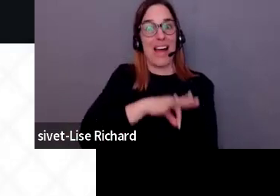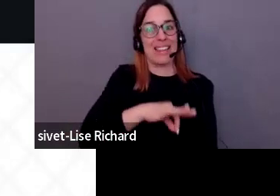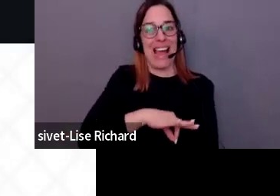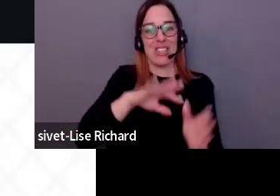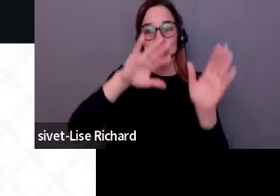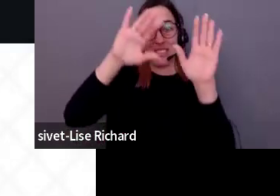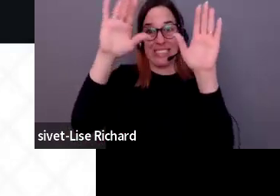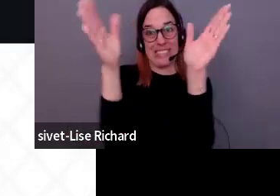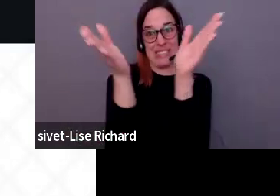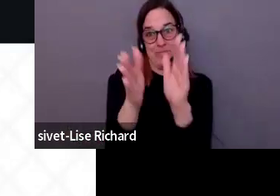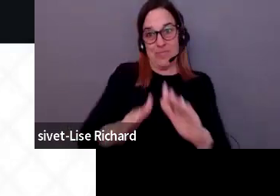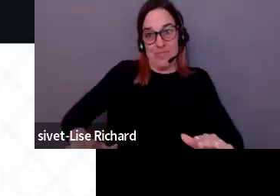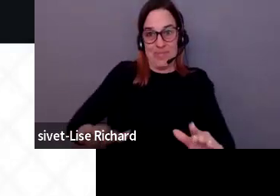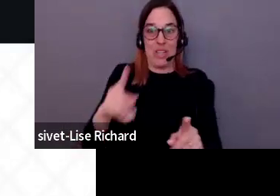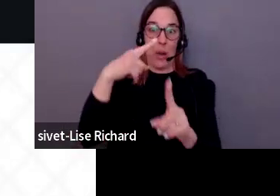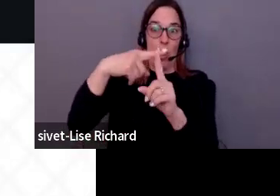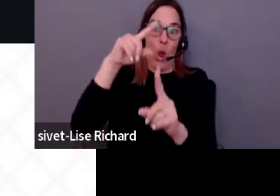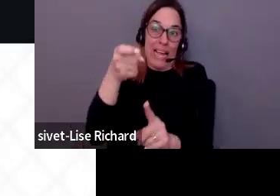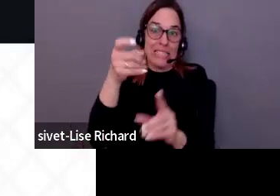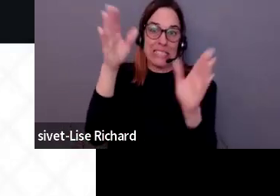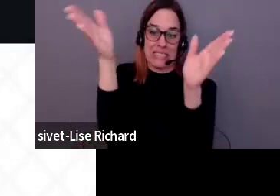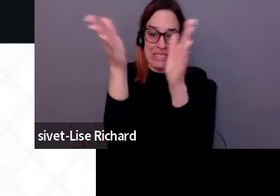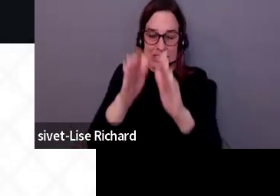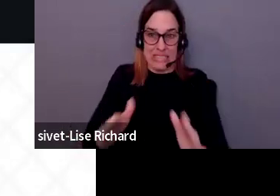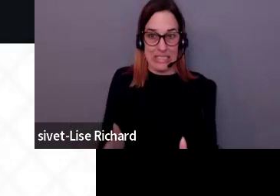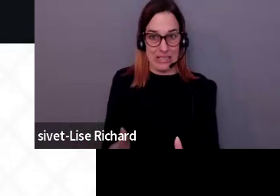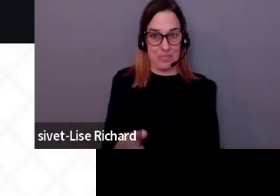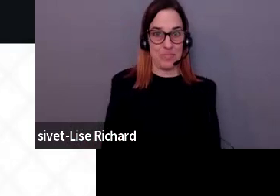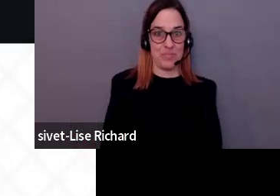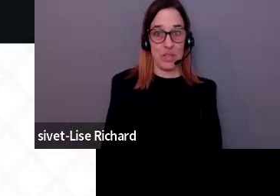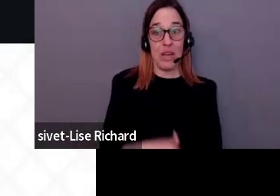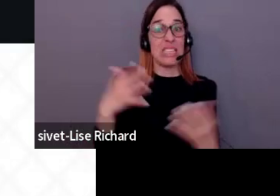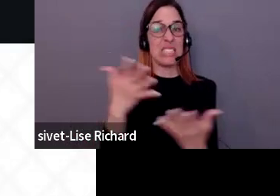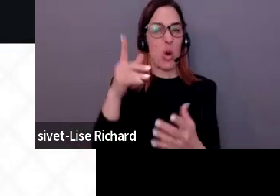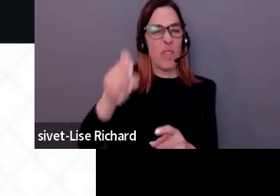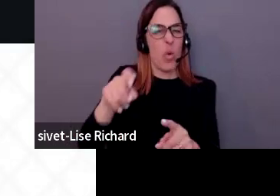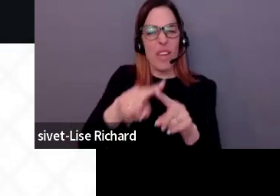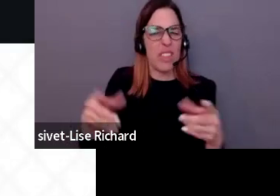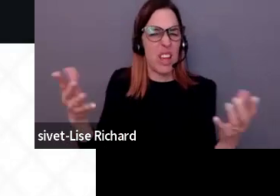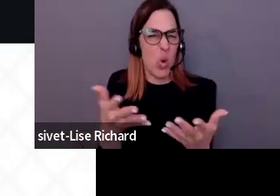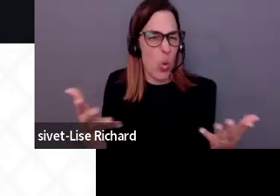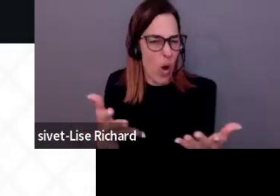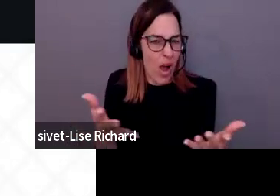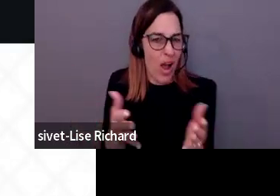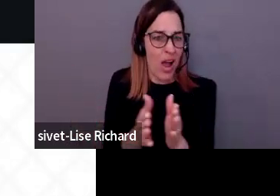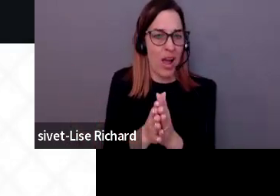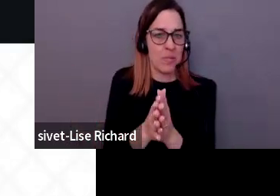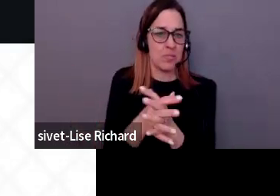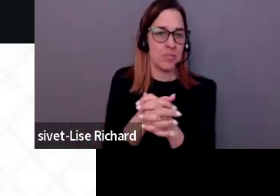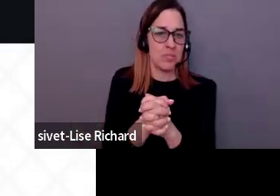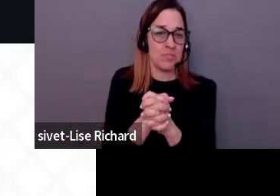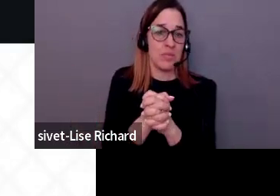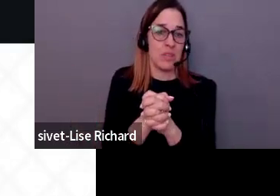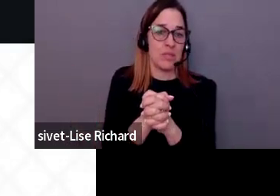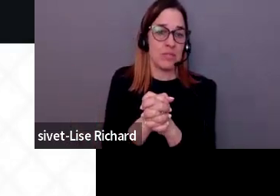taille qui est définie par notre X. Qu'est-ce qu'on évite? On l'évite dans pas mal toutes les silhouettes, je vous